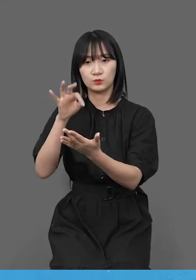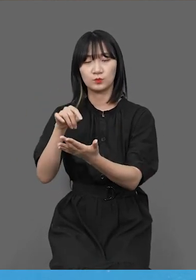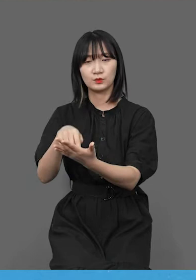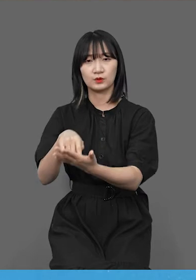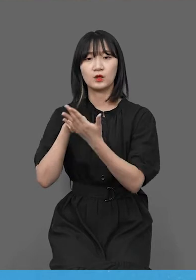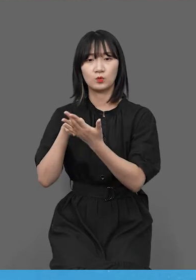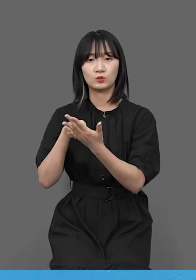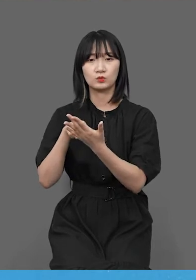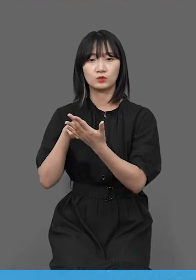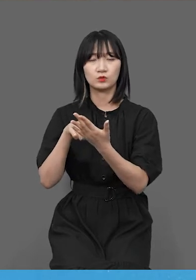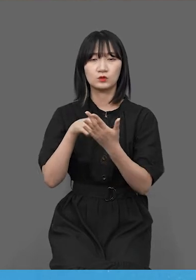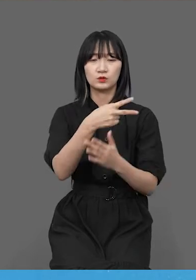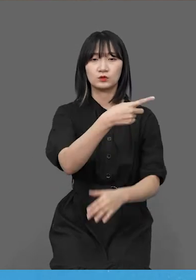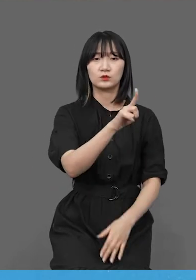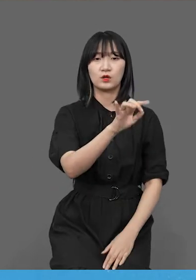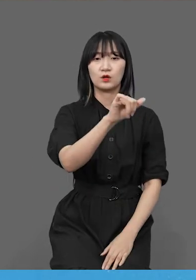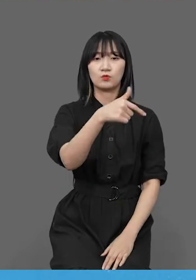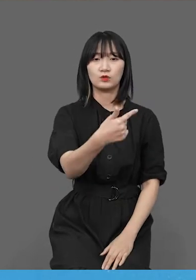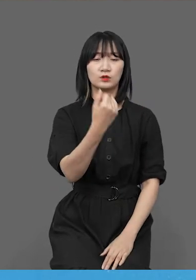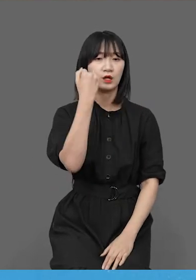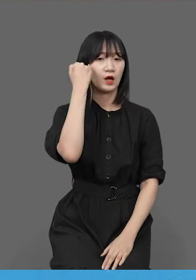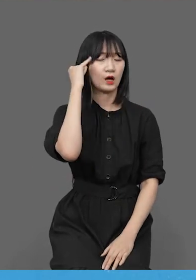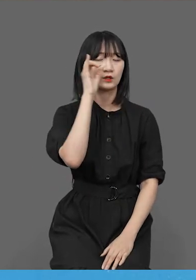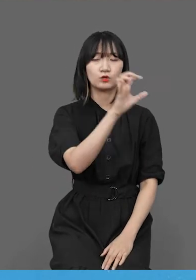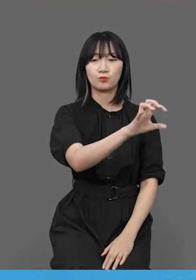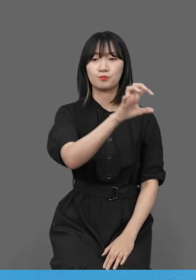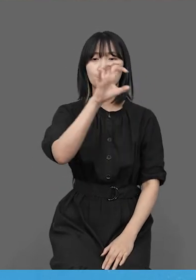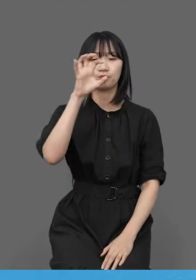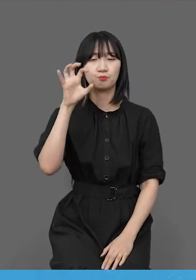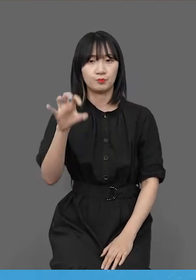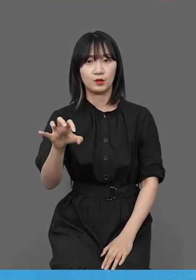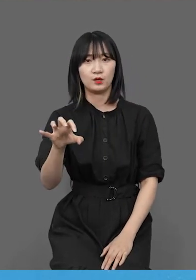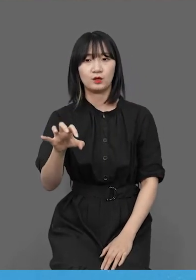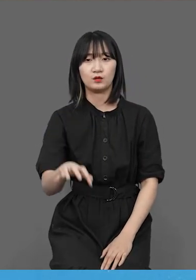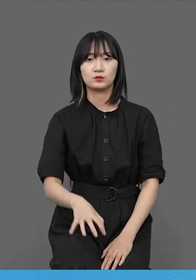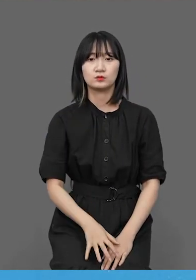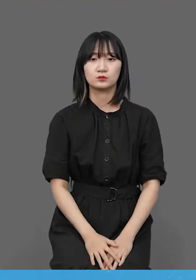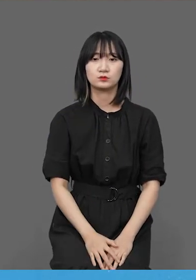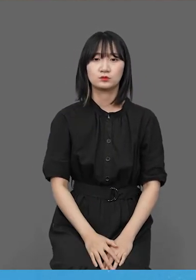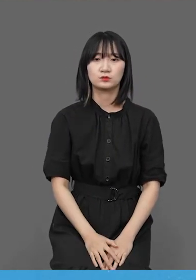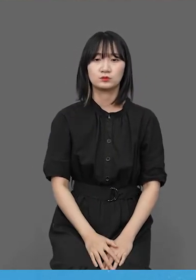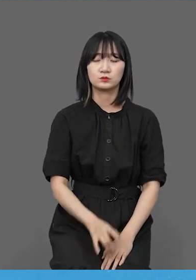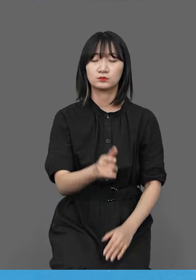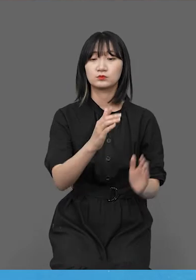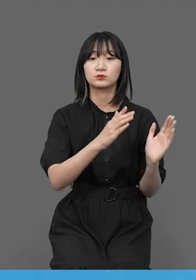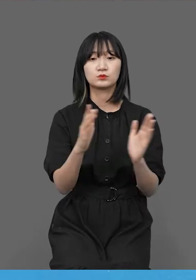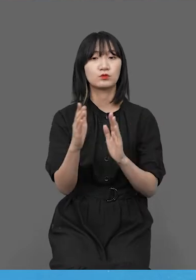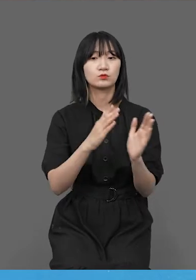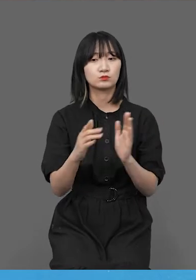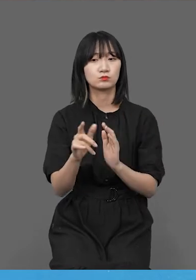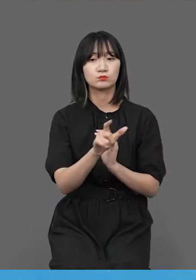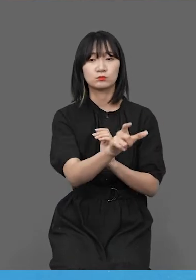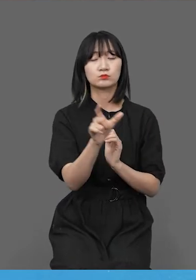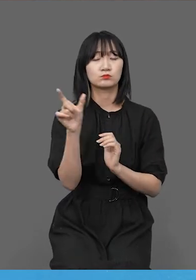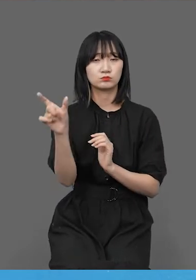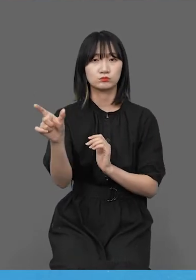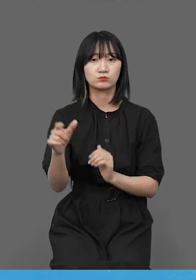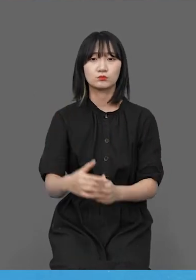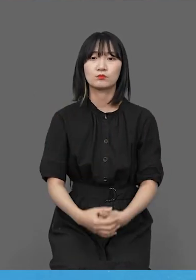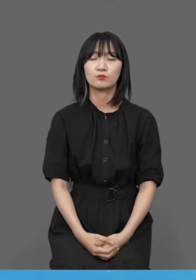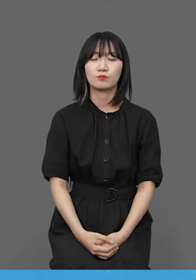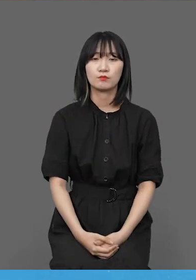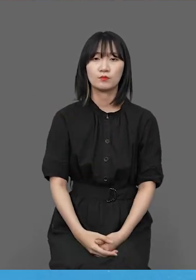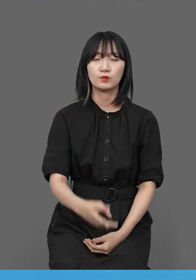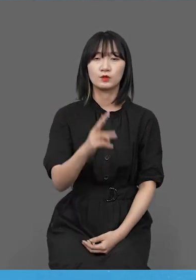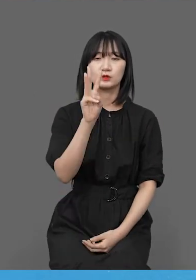지금 교과서에 들어있다, 이렇게 보시면 되겠습니다. 상당히 이렇게 산만했던 것들을 이렇게 좀 정리한 3 도메인 시스템이라고